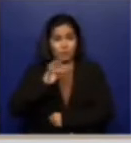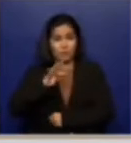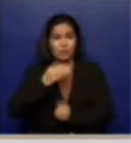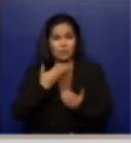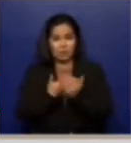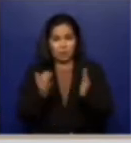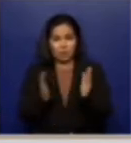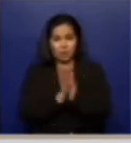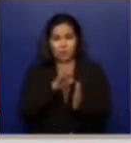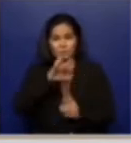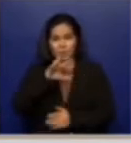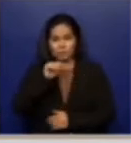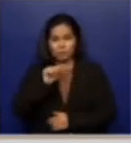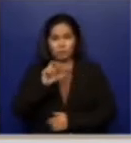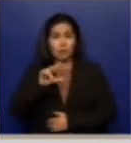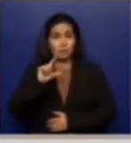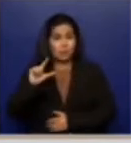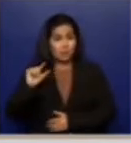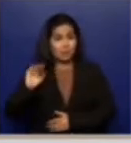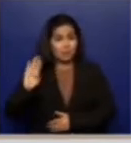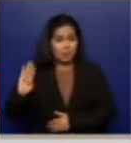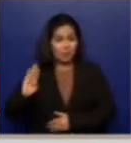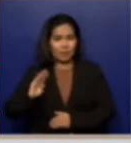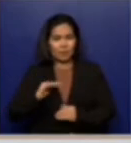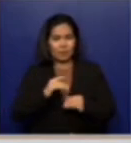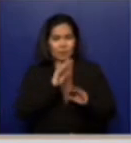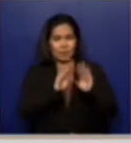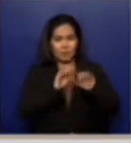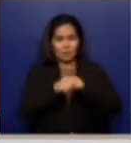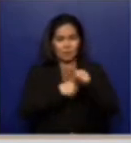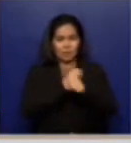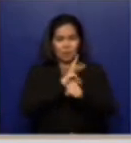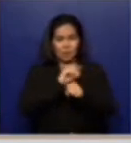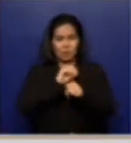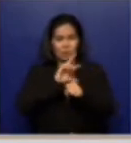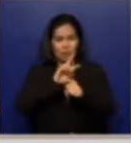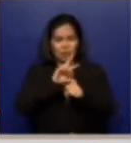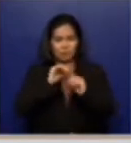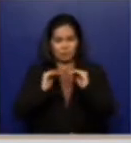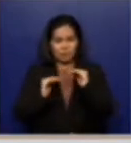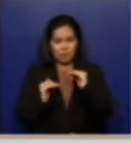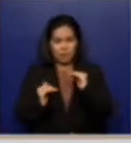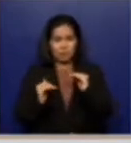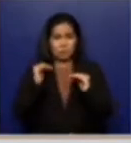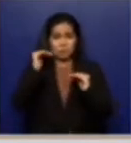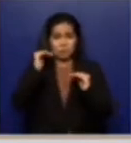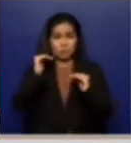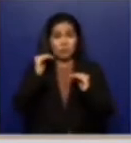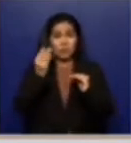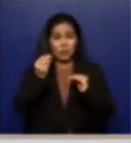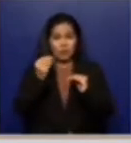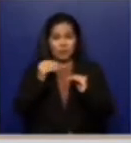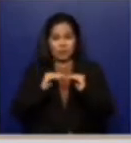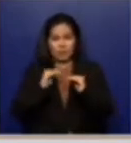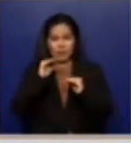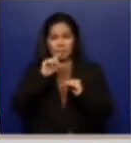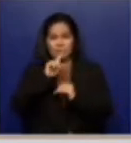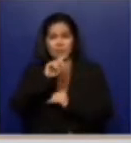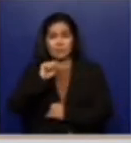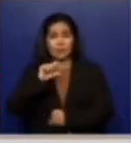าทสูงกว่างบประมาณปี2563 1แสนล้านบาทสิ่งที่น่าเป็นห่ว